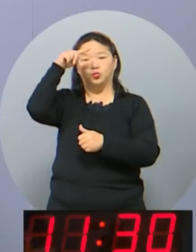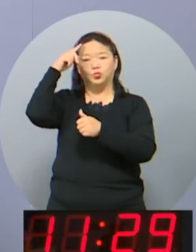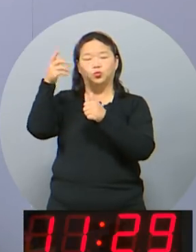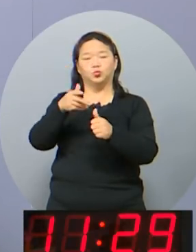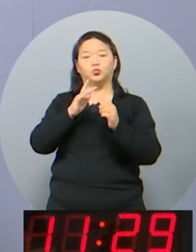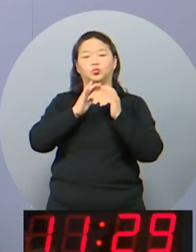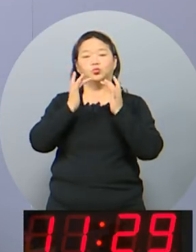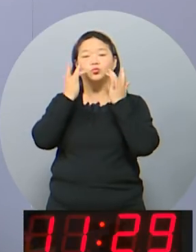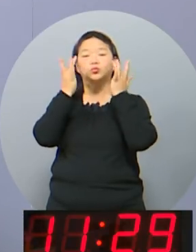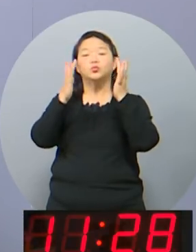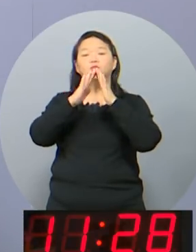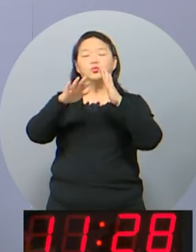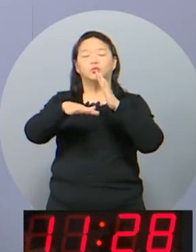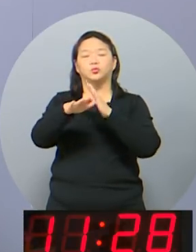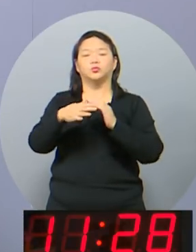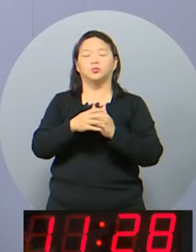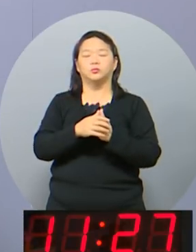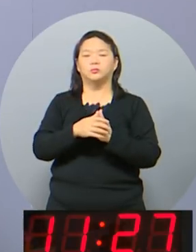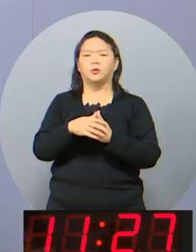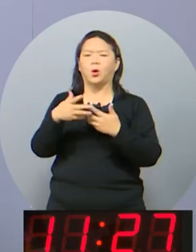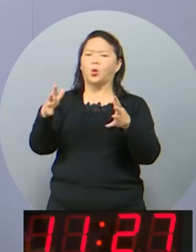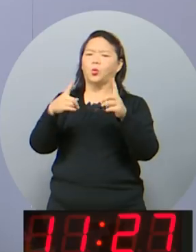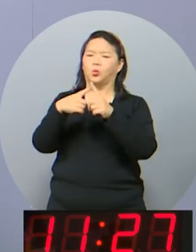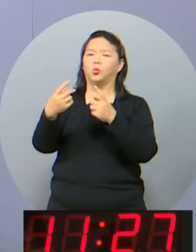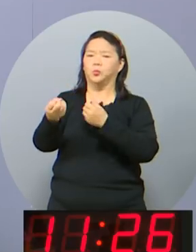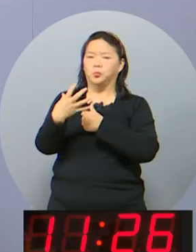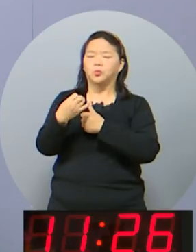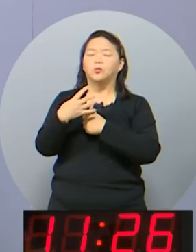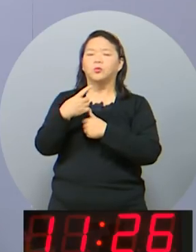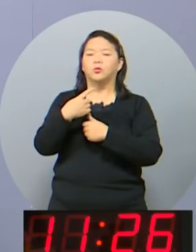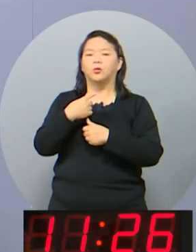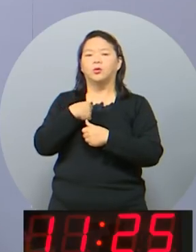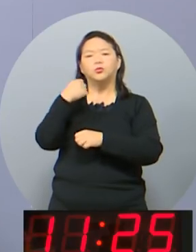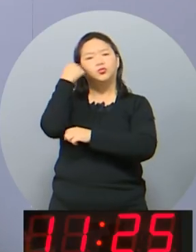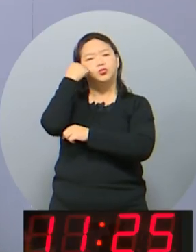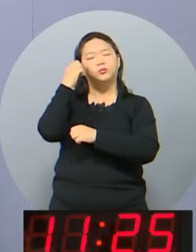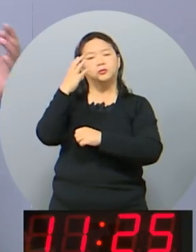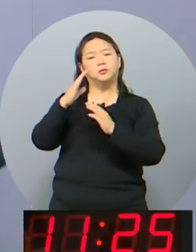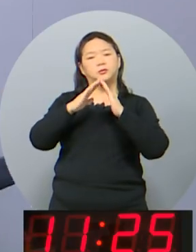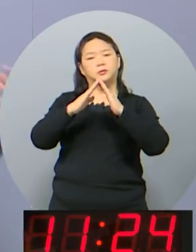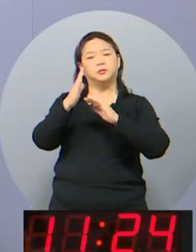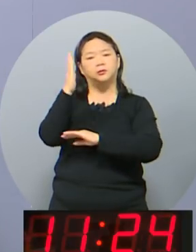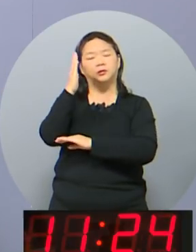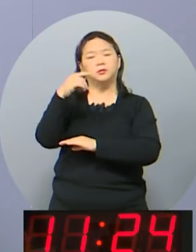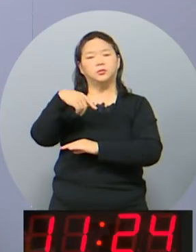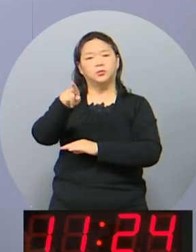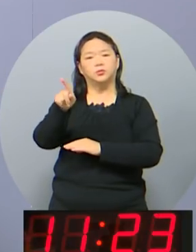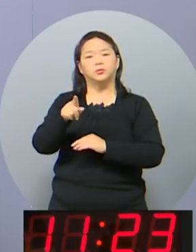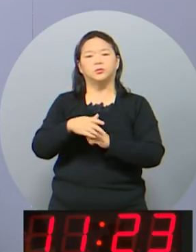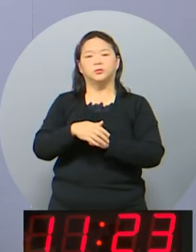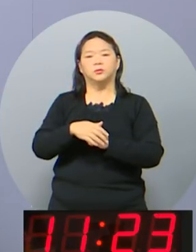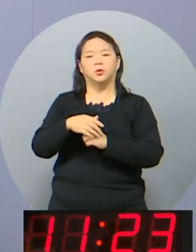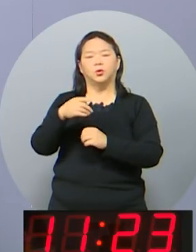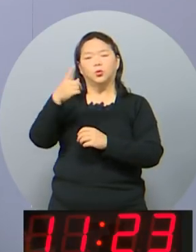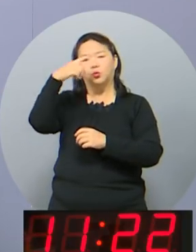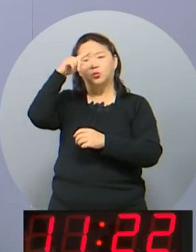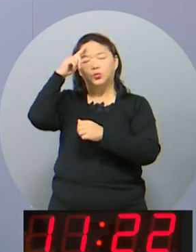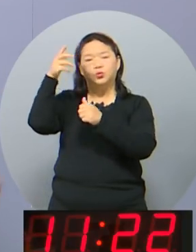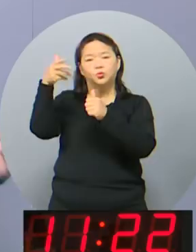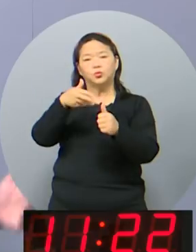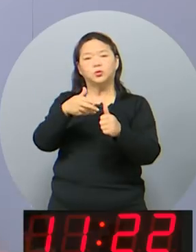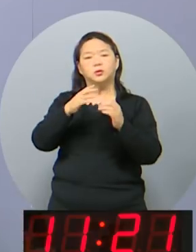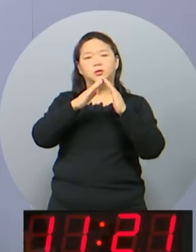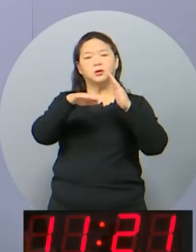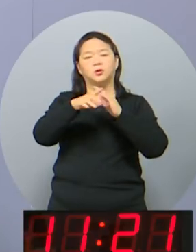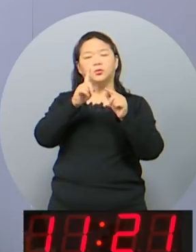取。那很多的民众告诉伟杰，他要到他住在新市镇，他要到这个传统市场到这个